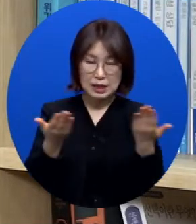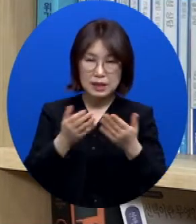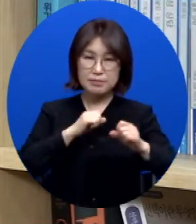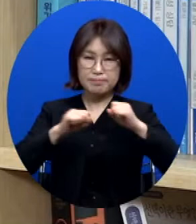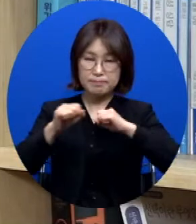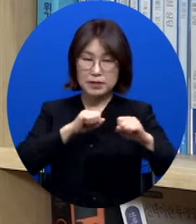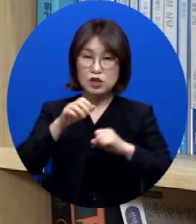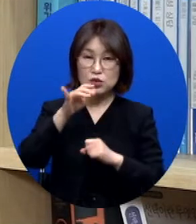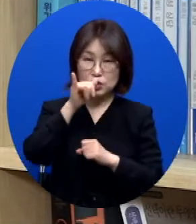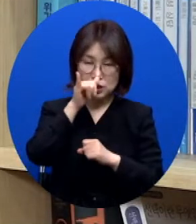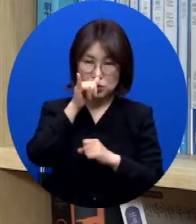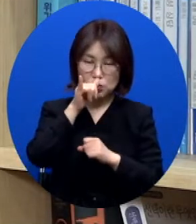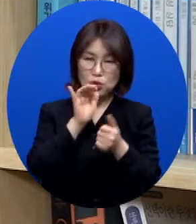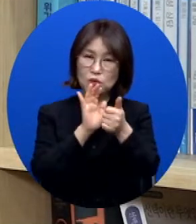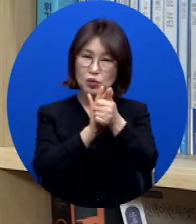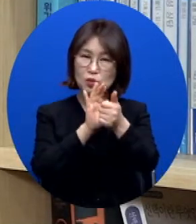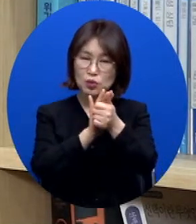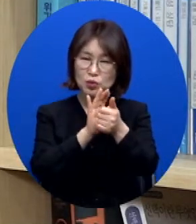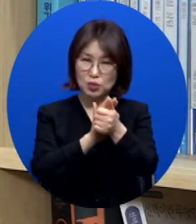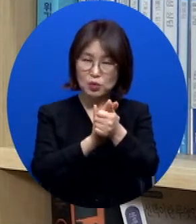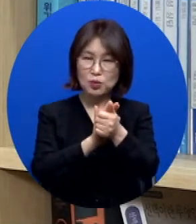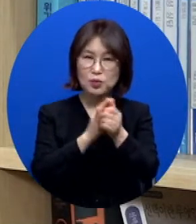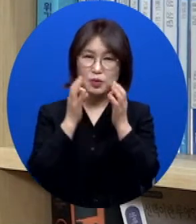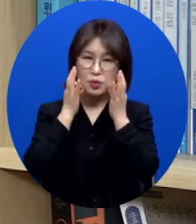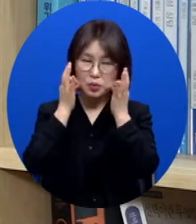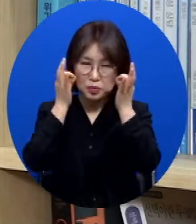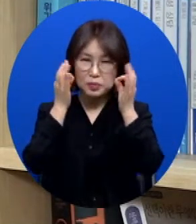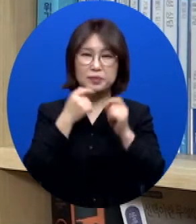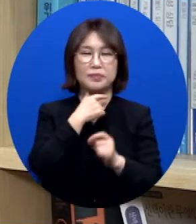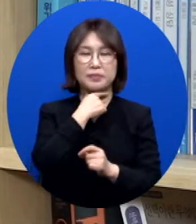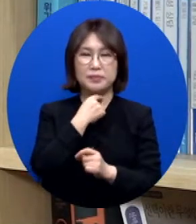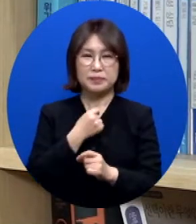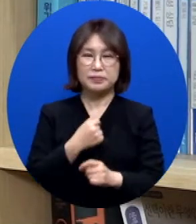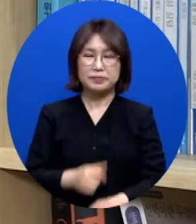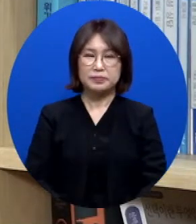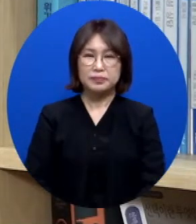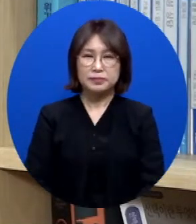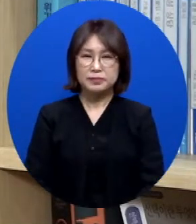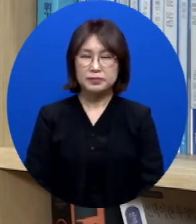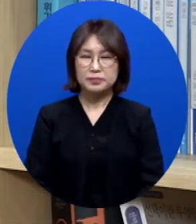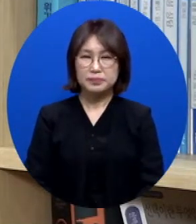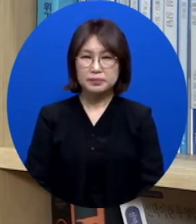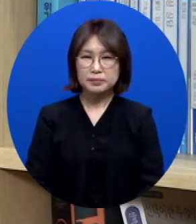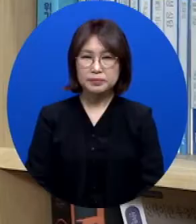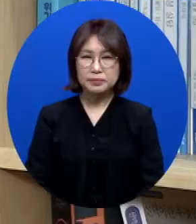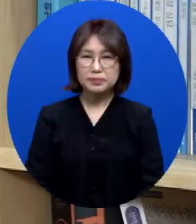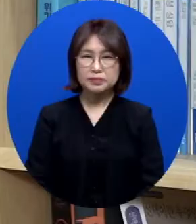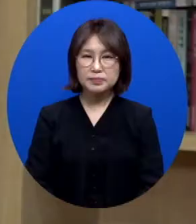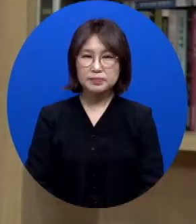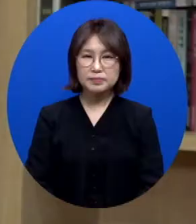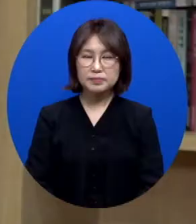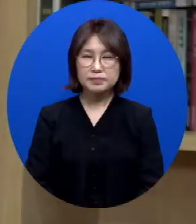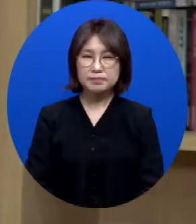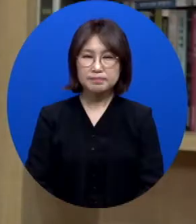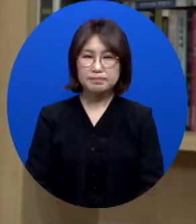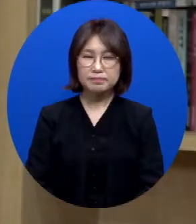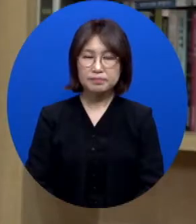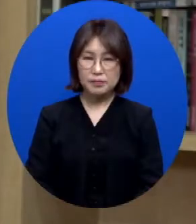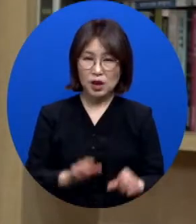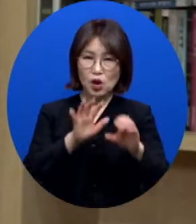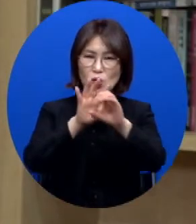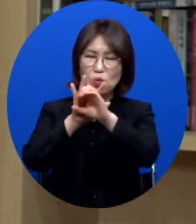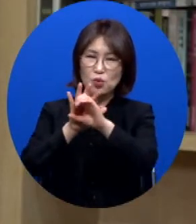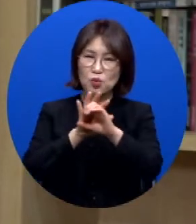이 일들을 잘 대처해 나가도록 돕는 것이 필요하겠다 이렇게 생각을 합니다.